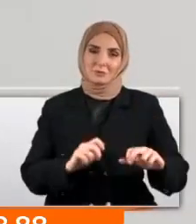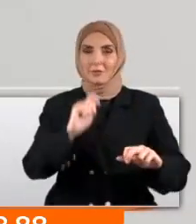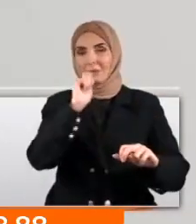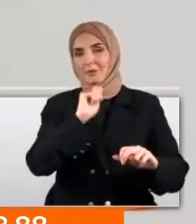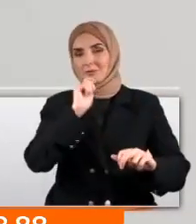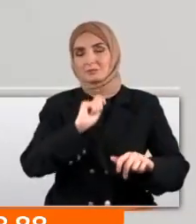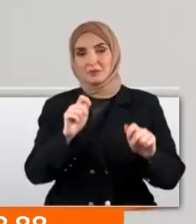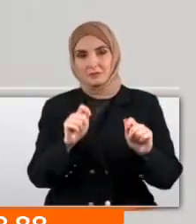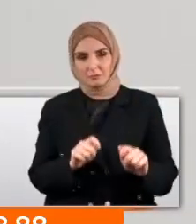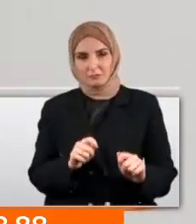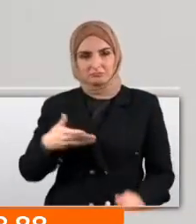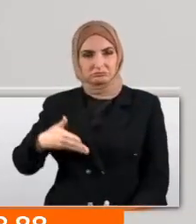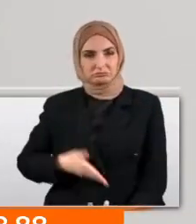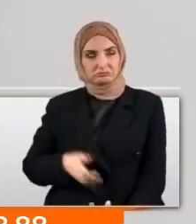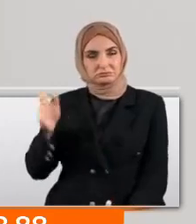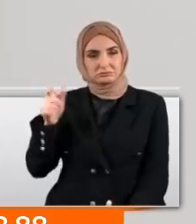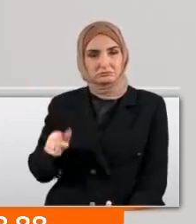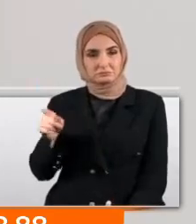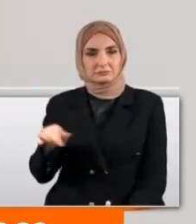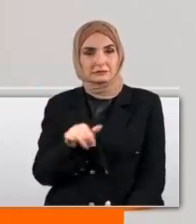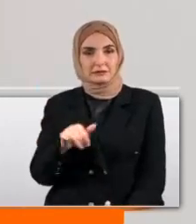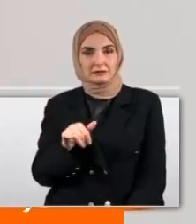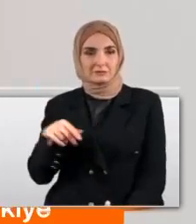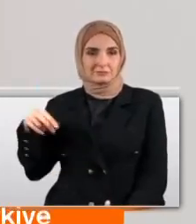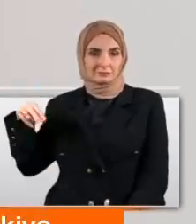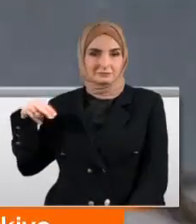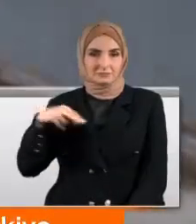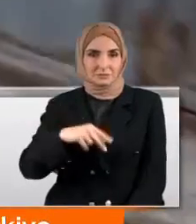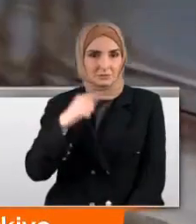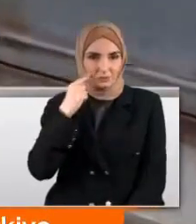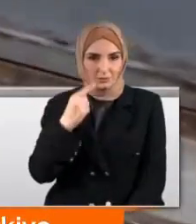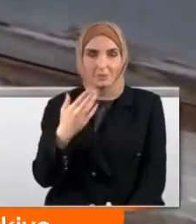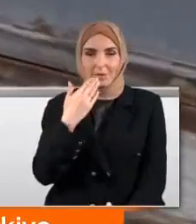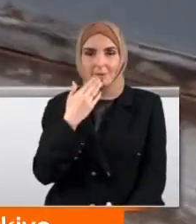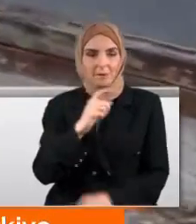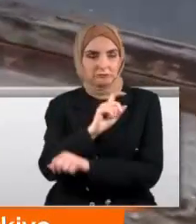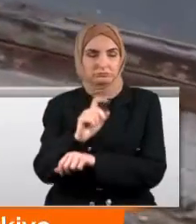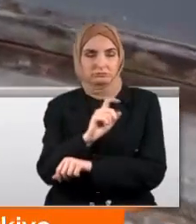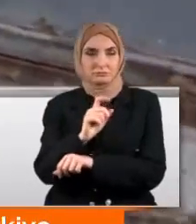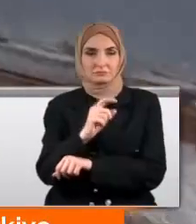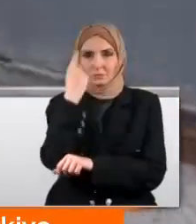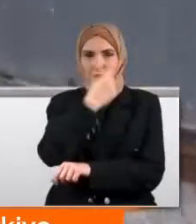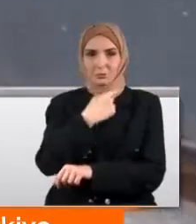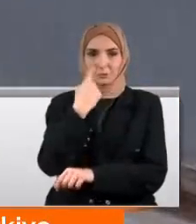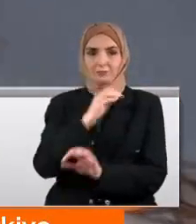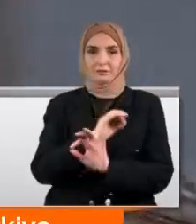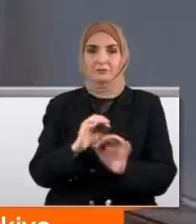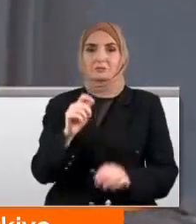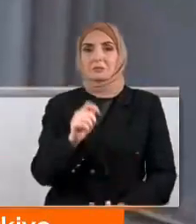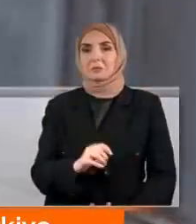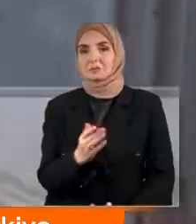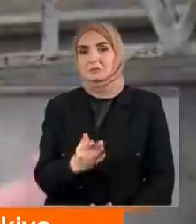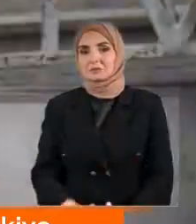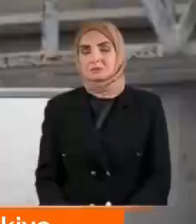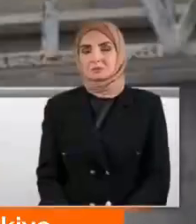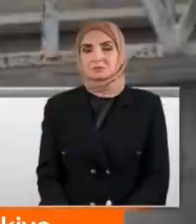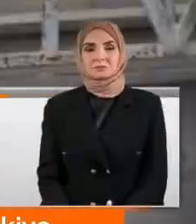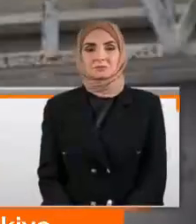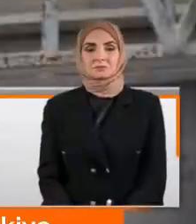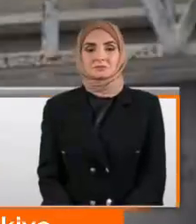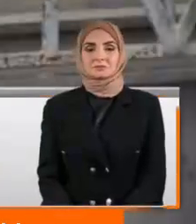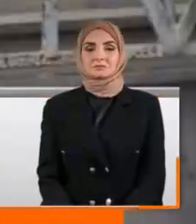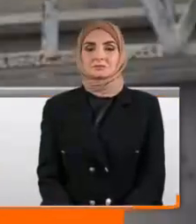Bir şehir eşkıyası yanına yaklaşıp yüzüne biber gazı sıktı. Evet, tam burada arkadaşımla yan yana oturduk, dondurma yiyorduk abi.